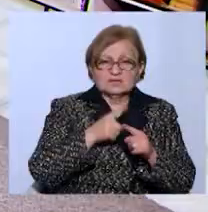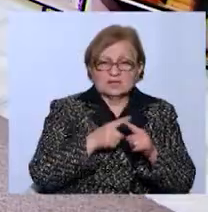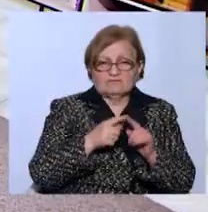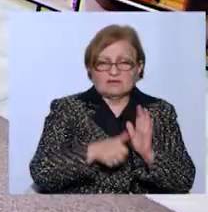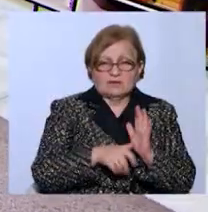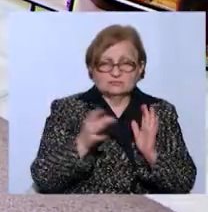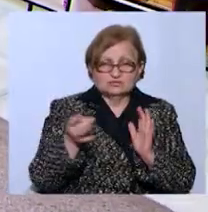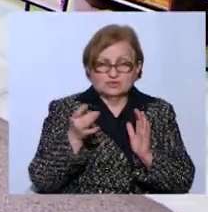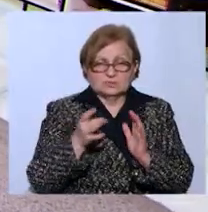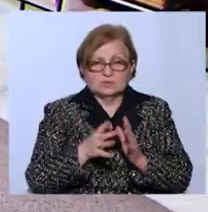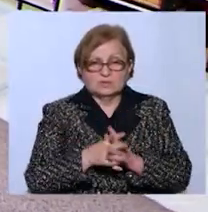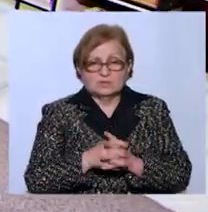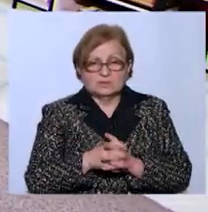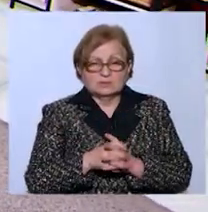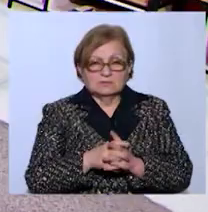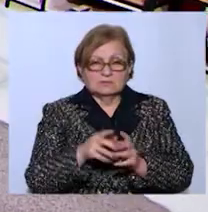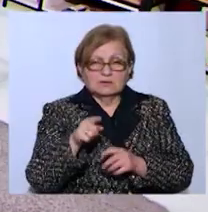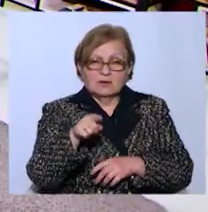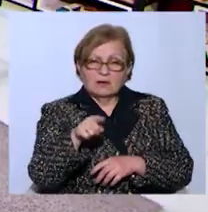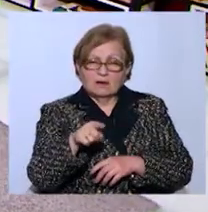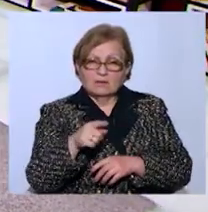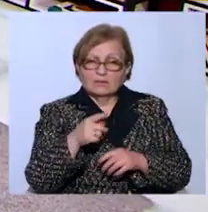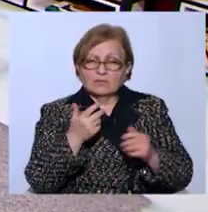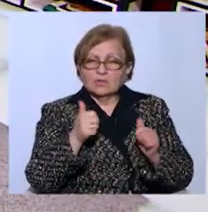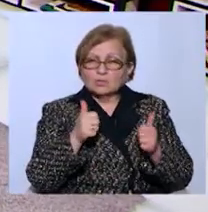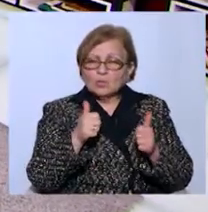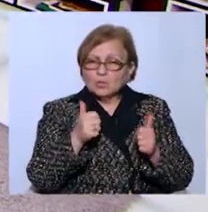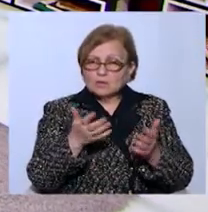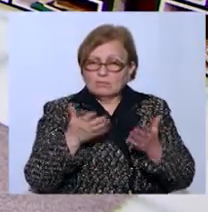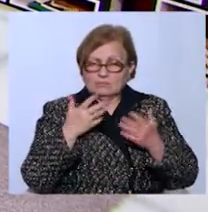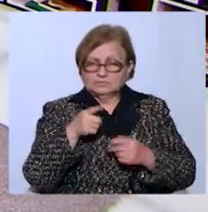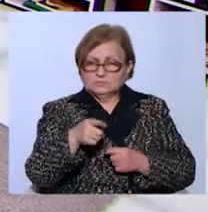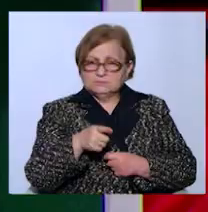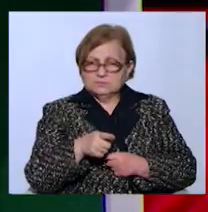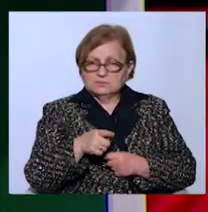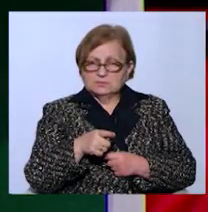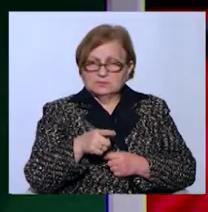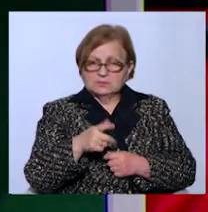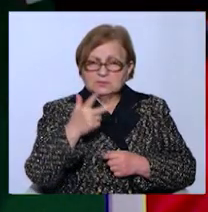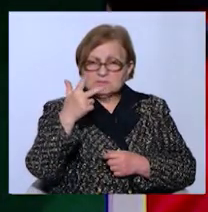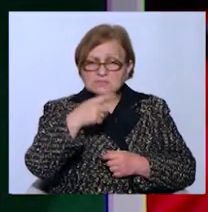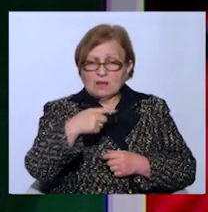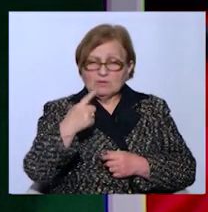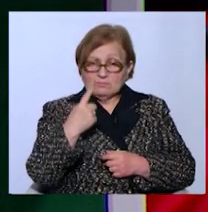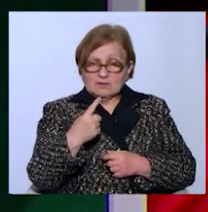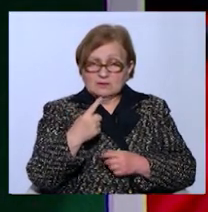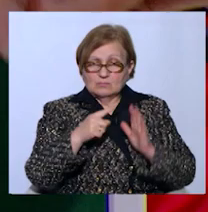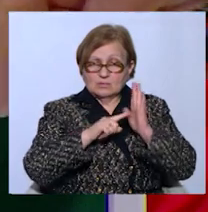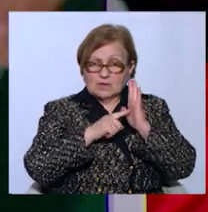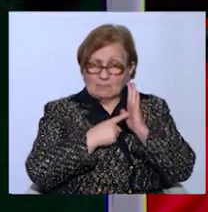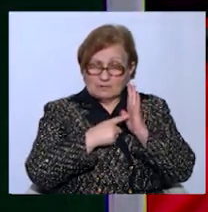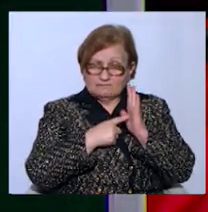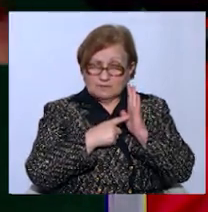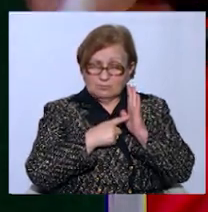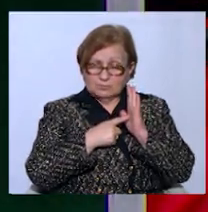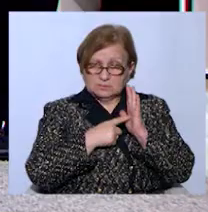მაგრამ აი აქედან როგორ ღებულობ ამას, უყურეთ როგორი იმითი. ეს არის 3/1 გამრავლებული